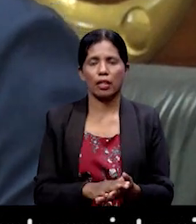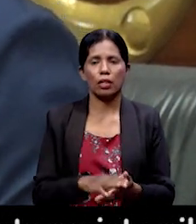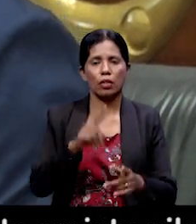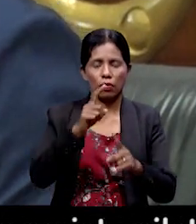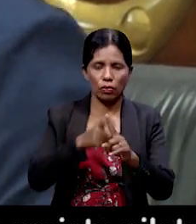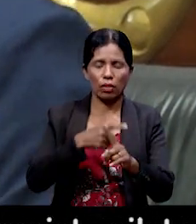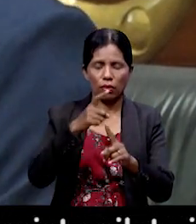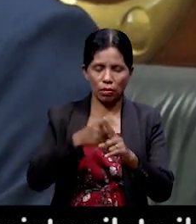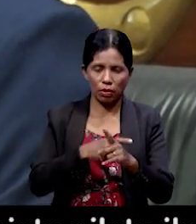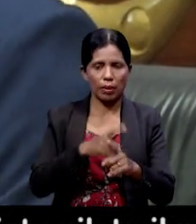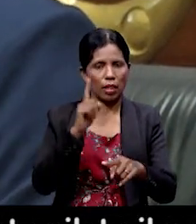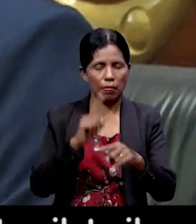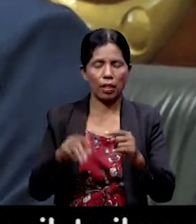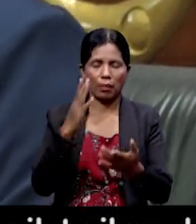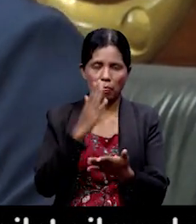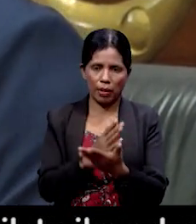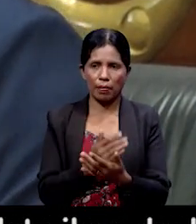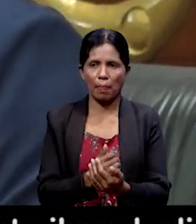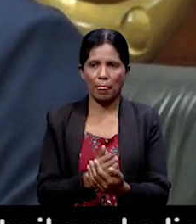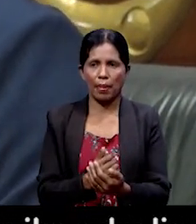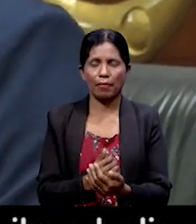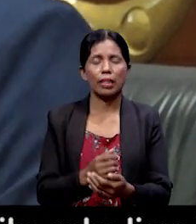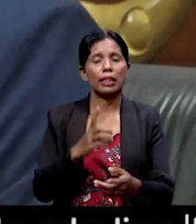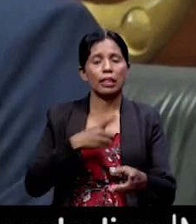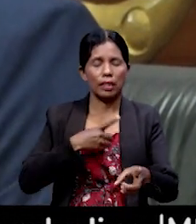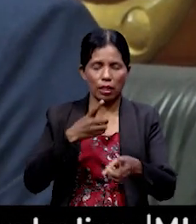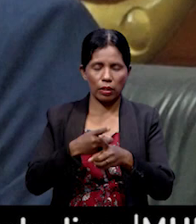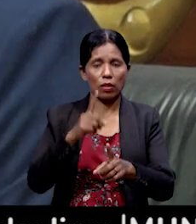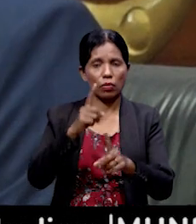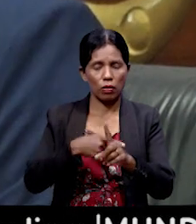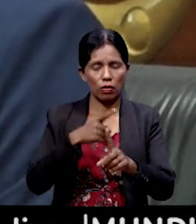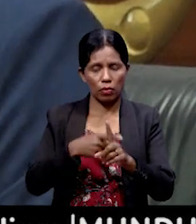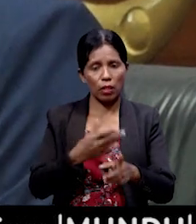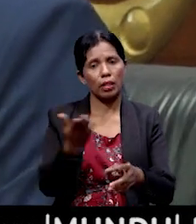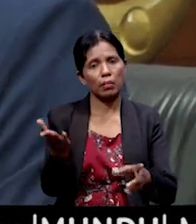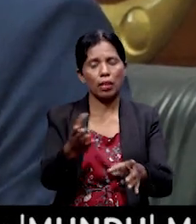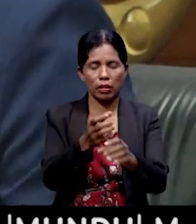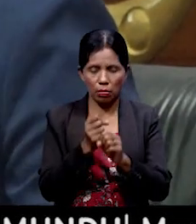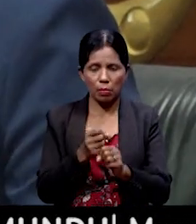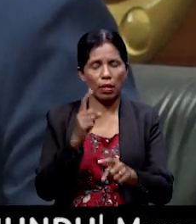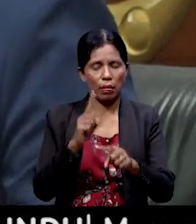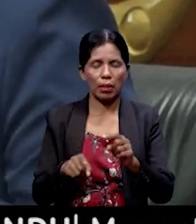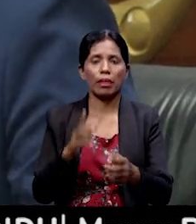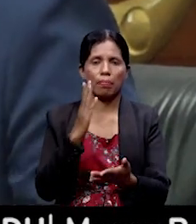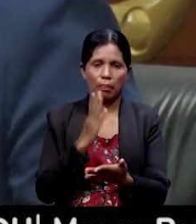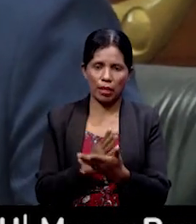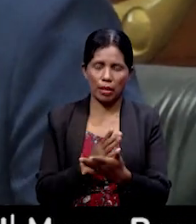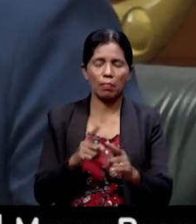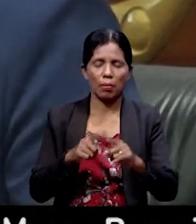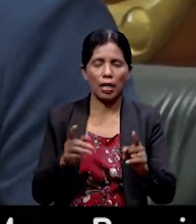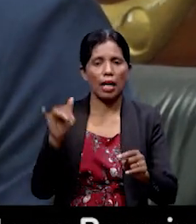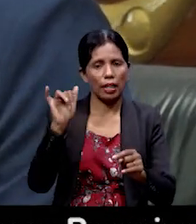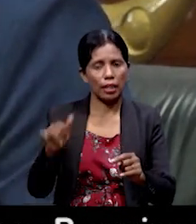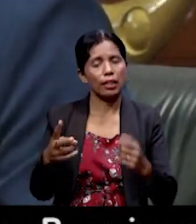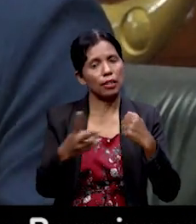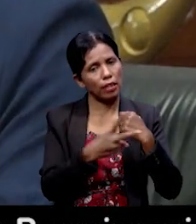ne mak label para. Ida berdiri itu fulan fulan atau hetan emak label para tiri. Mungkin ida ne hanya sembuh tidak kari tahu hal hanya apa